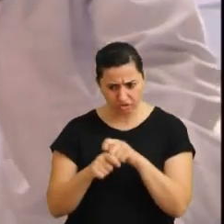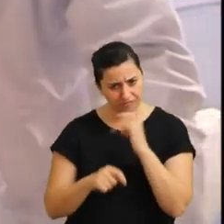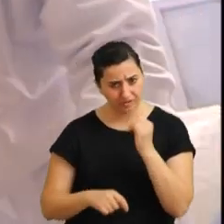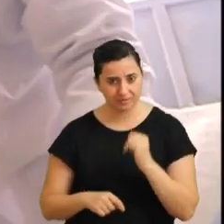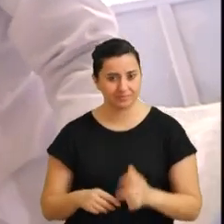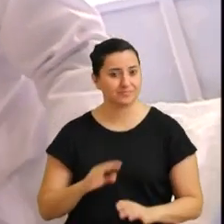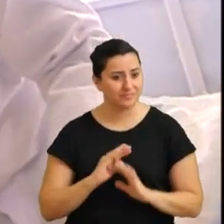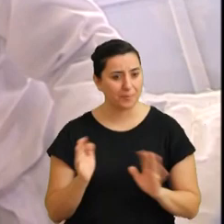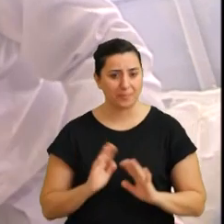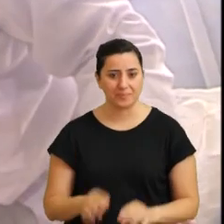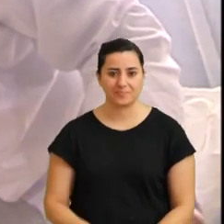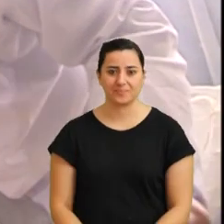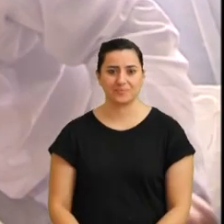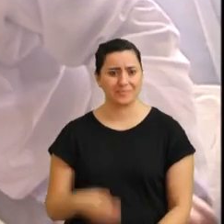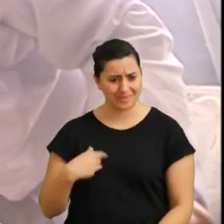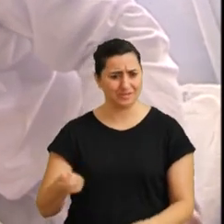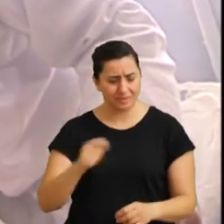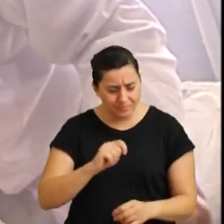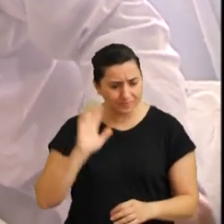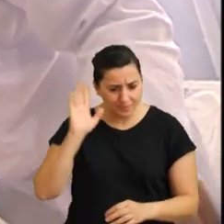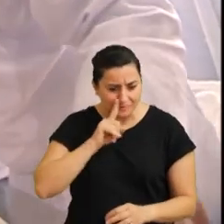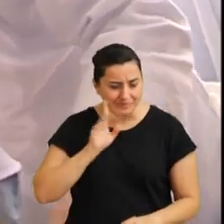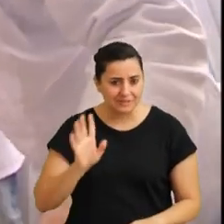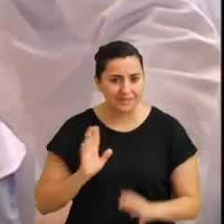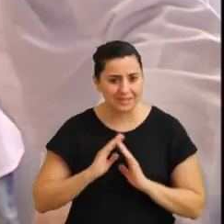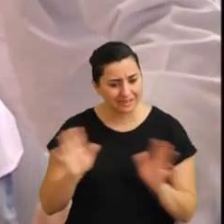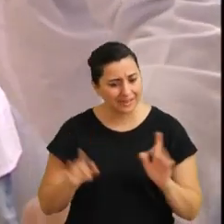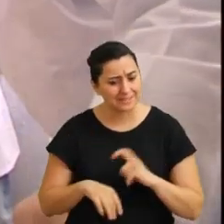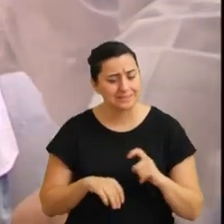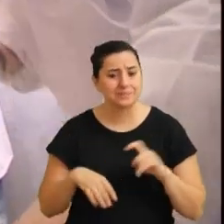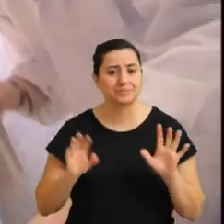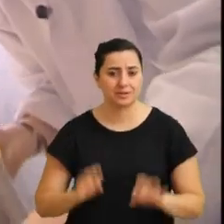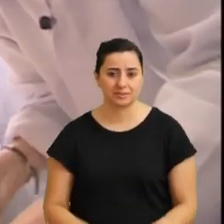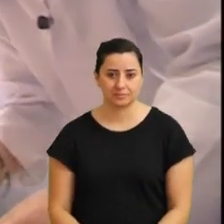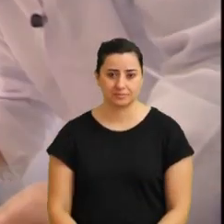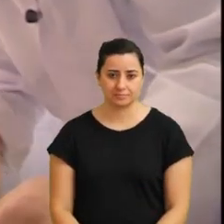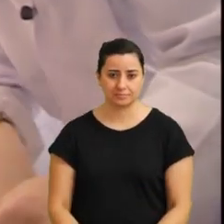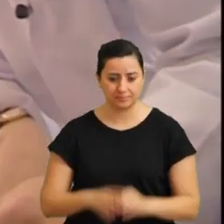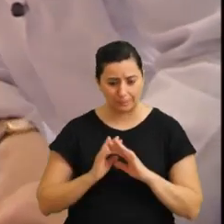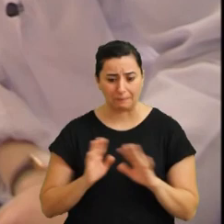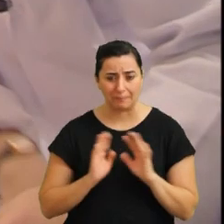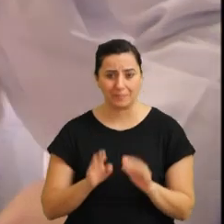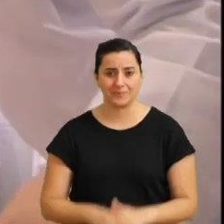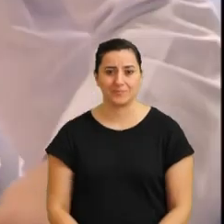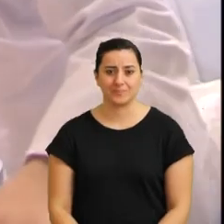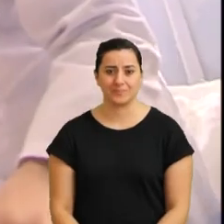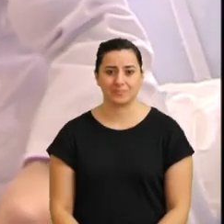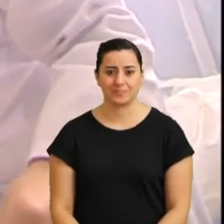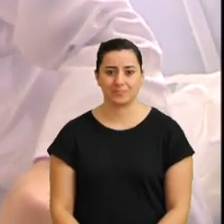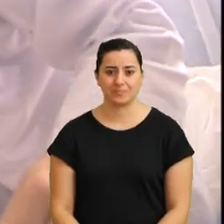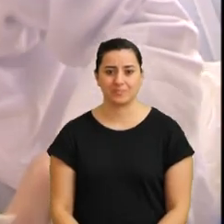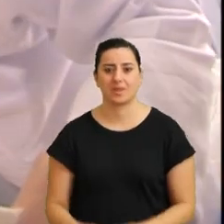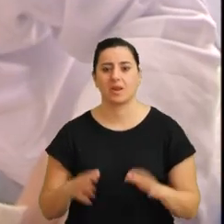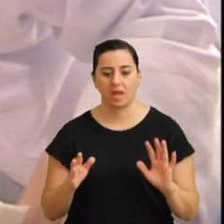ha. Tam dolduruyorum. Doldur. Dolduruyorum ustam. Yeter ki kızma ba. Dolduruyorum. Arıba